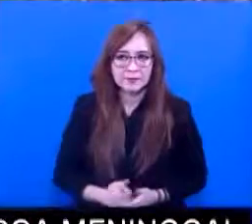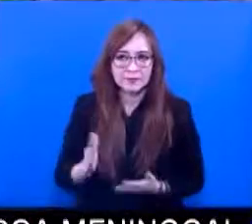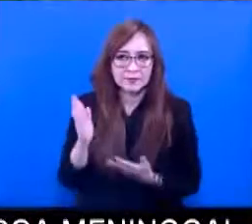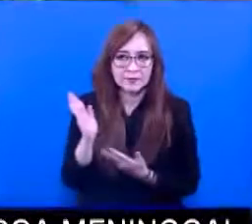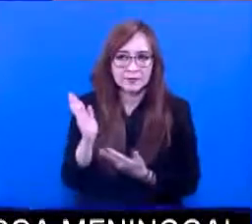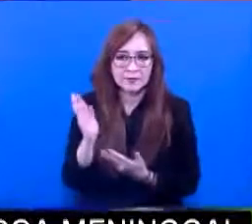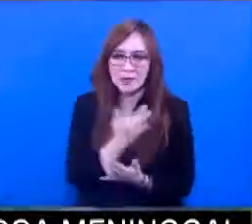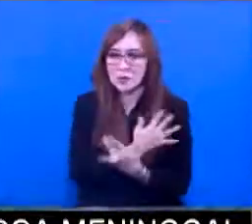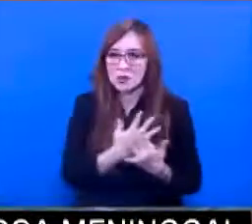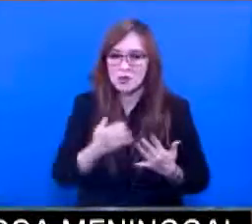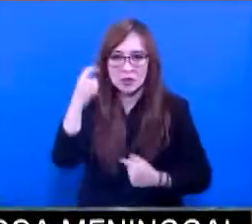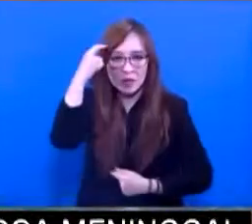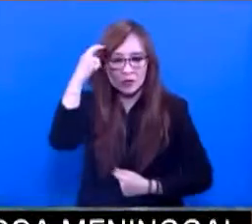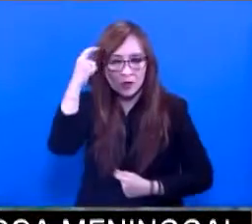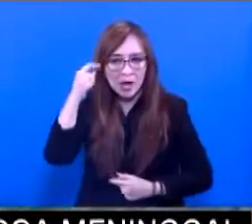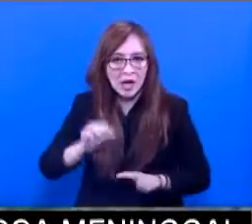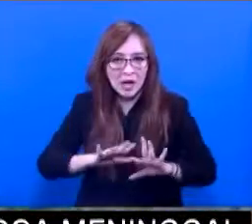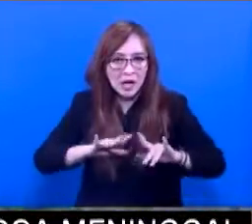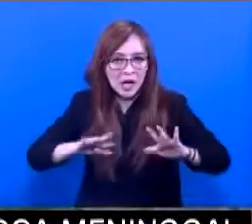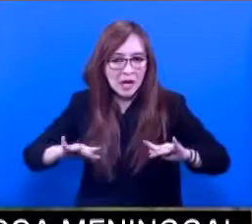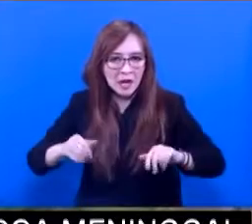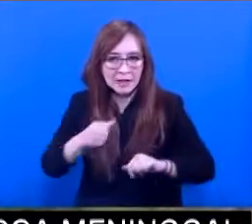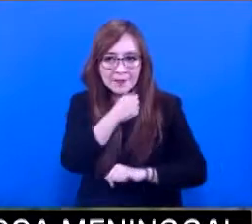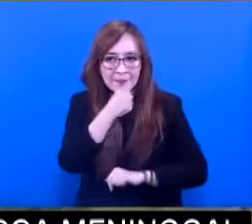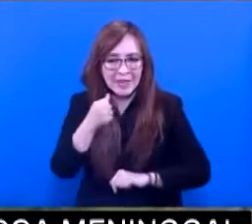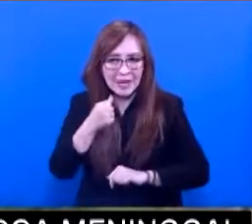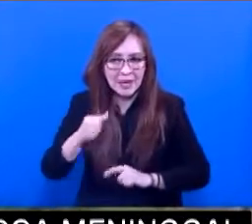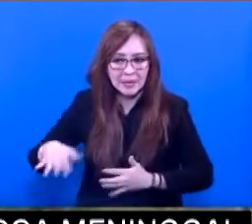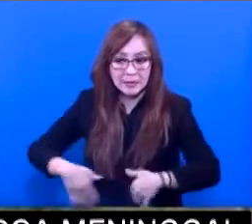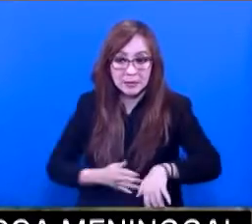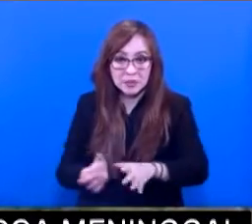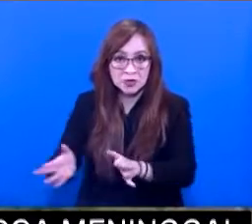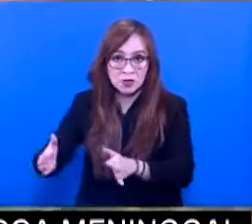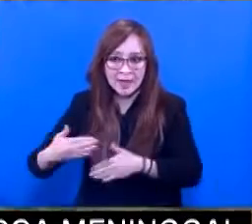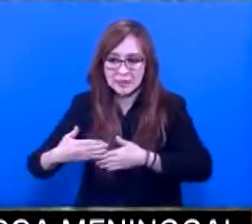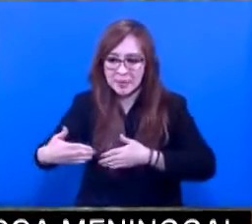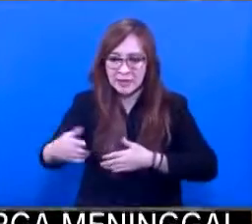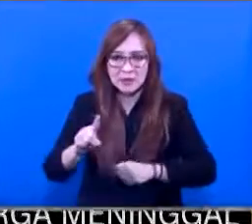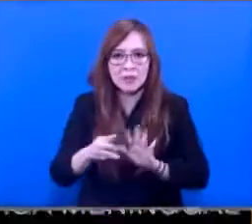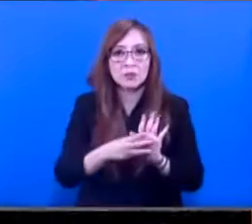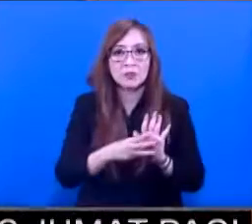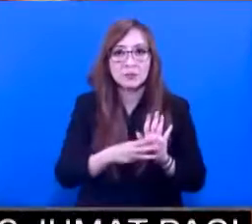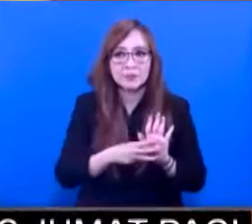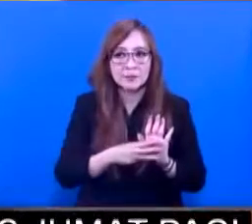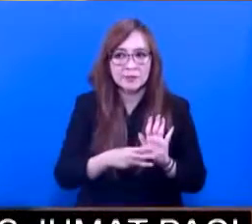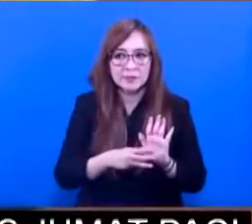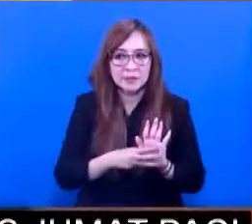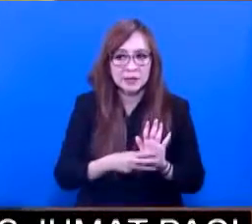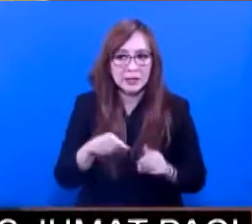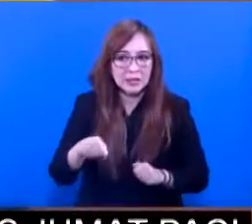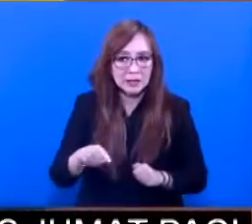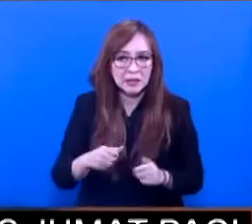Warga menduga air merah yang mewarnai sungai sepanjang 1 km ini berasal dari limbah pembuangan cucian kulit